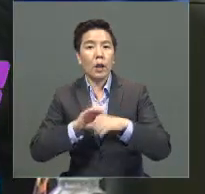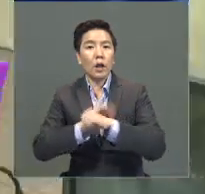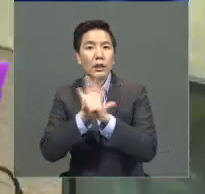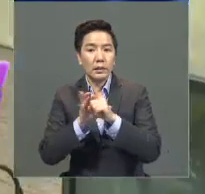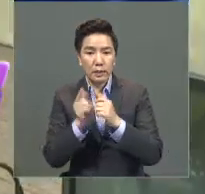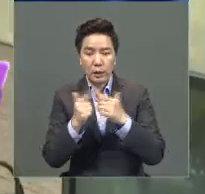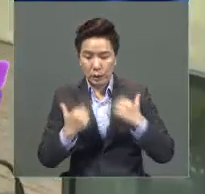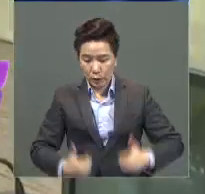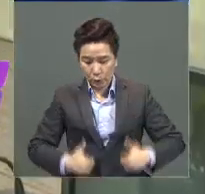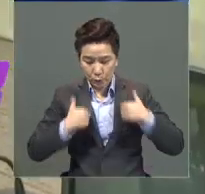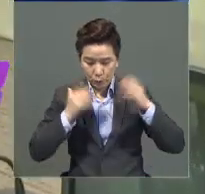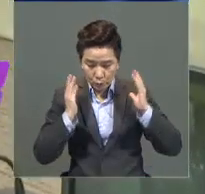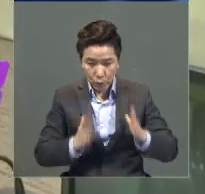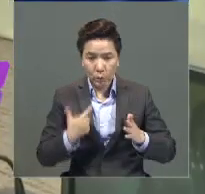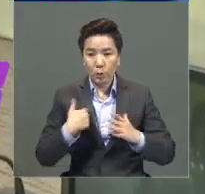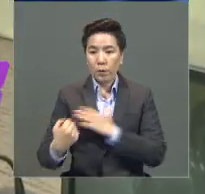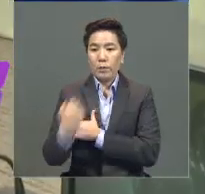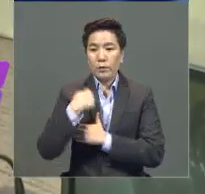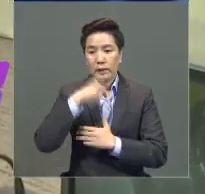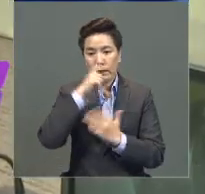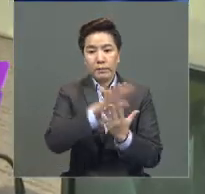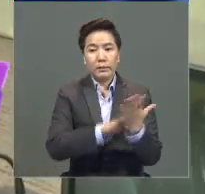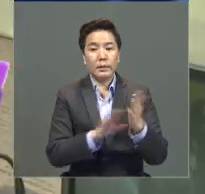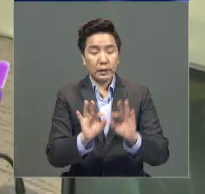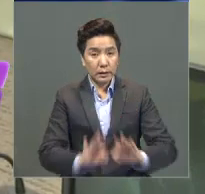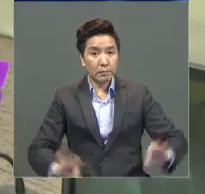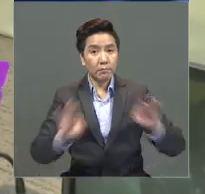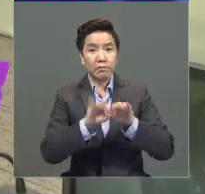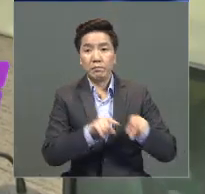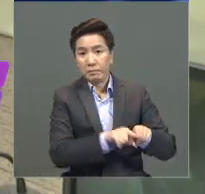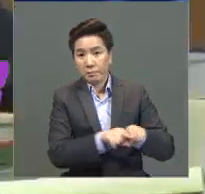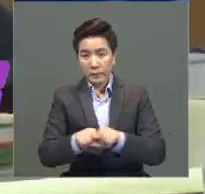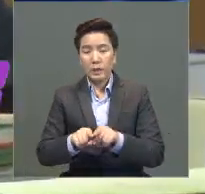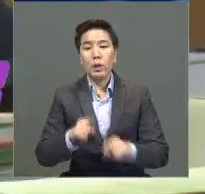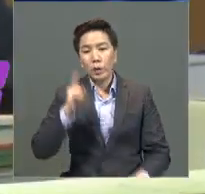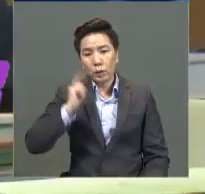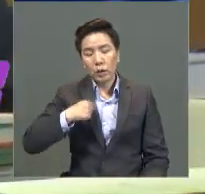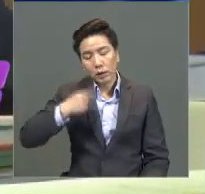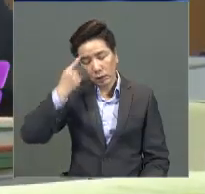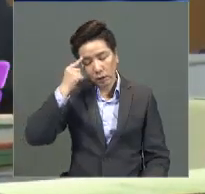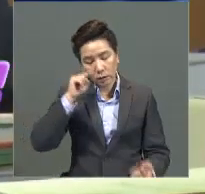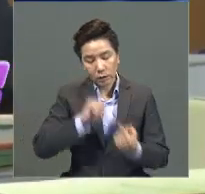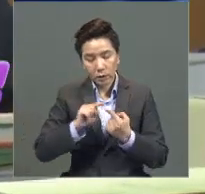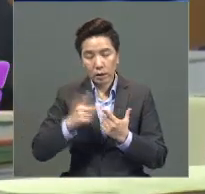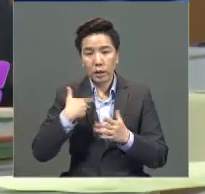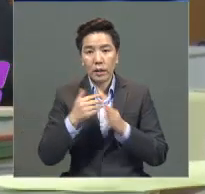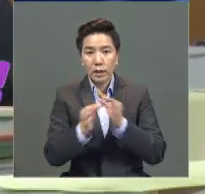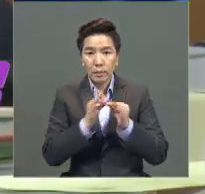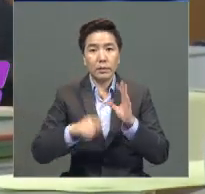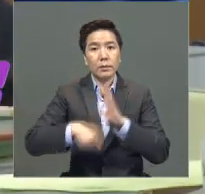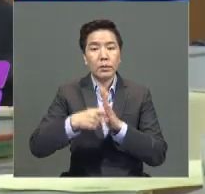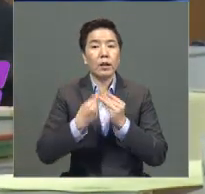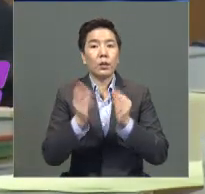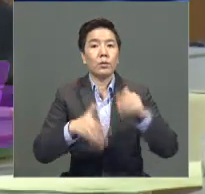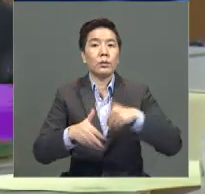วิช 19ปากท้องประชาชนรวมไปถึงความมั่นคงด้วยที่มีความจำเป็นไม่น้อยกว่ากันจึงต้องพิจารณาอย่างเหมาะสมแล้วก็สามารถชี้แจง